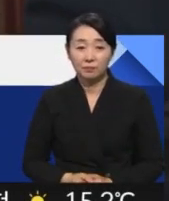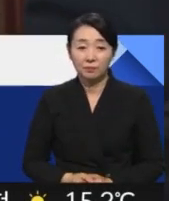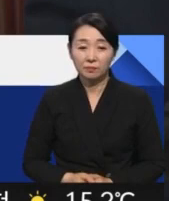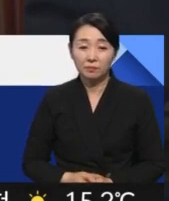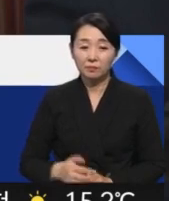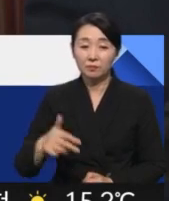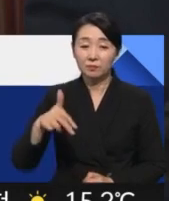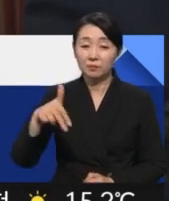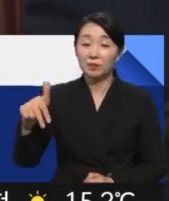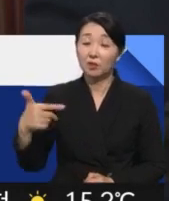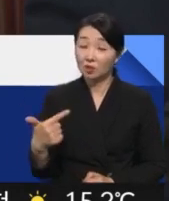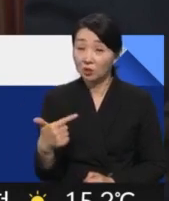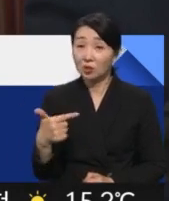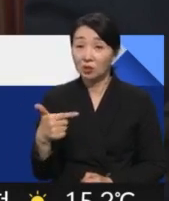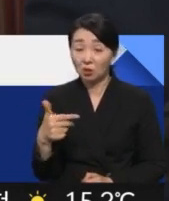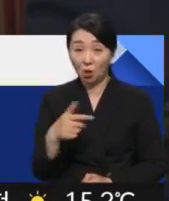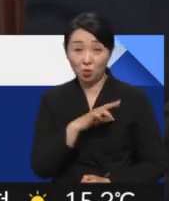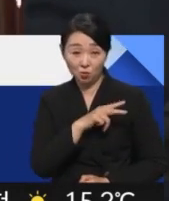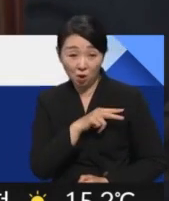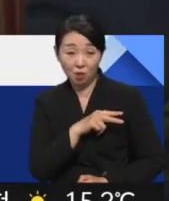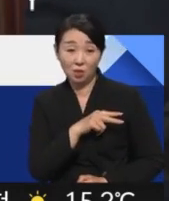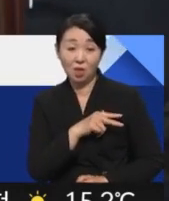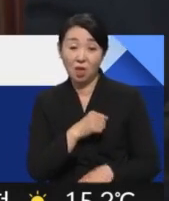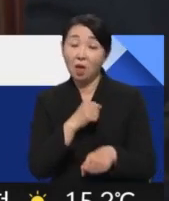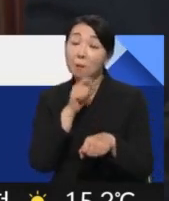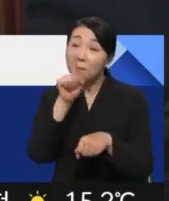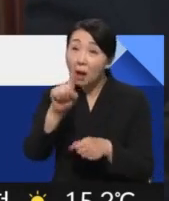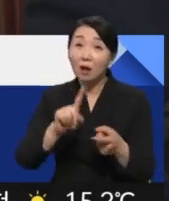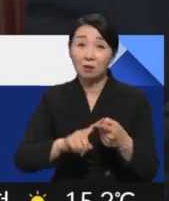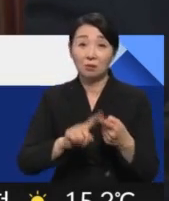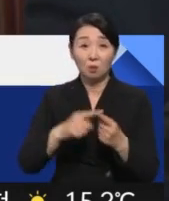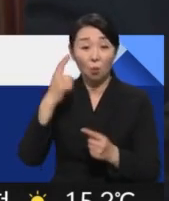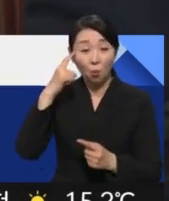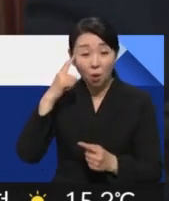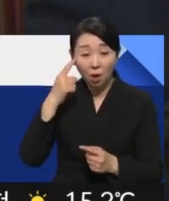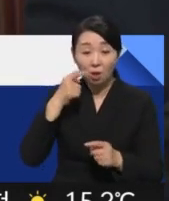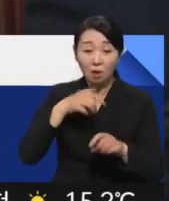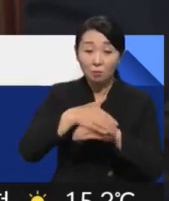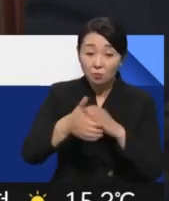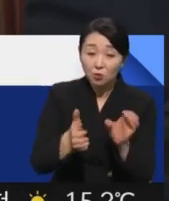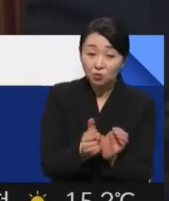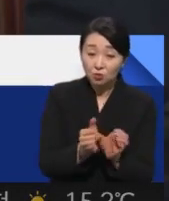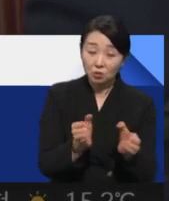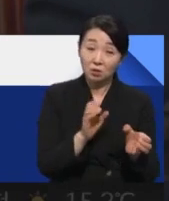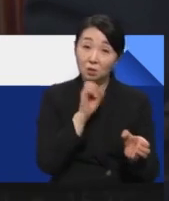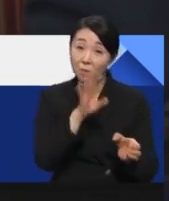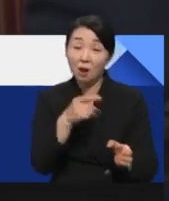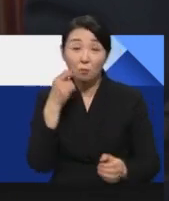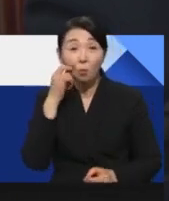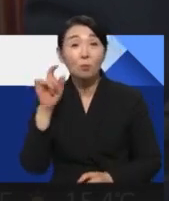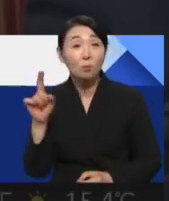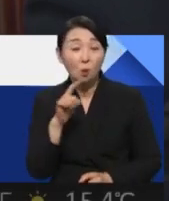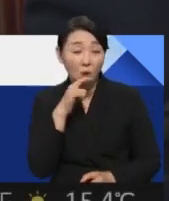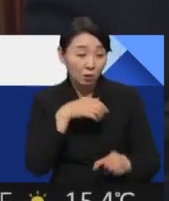할 말 한 거다. 네. 아니 민주정당에서 이런 얘기 못하면 그게 무슨 민주정당에 뭐